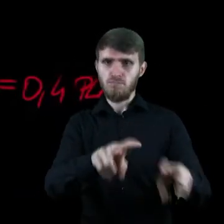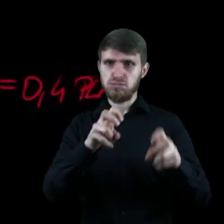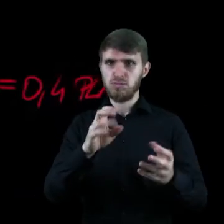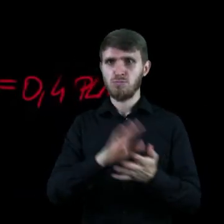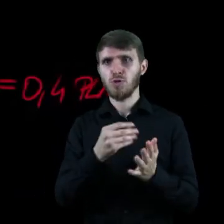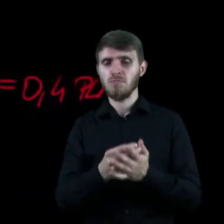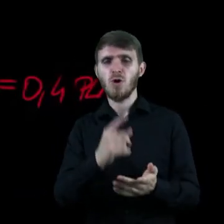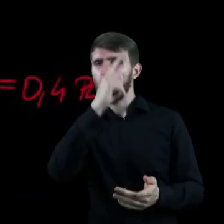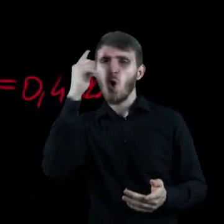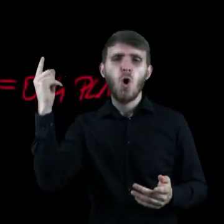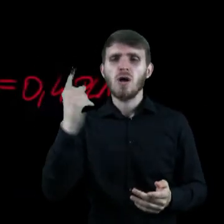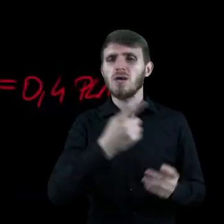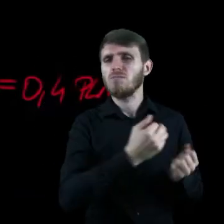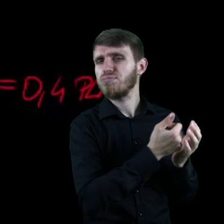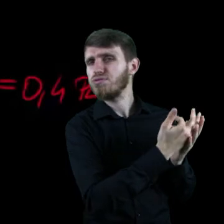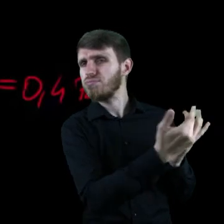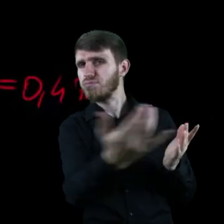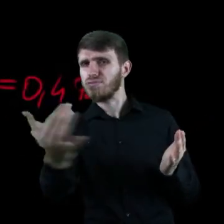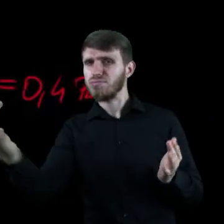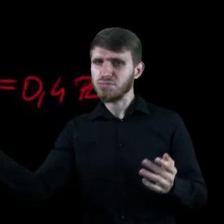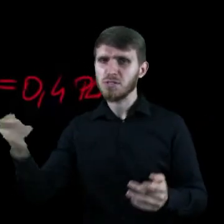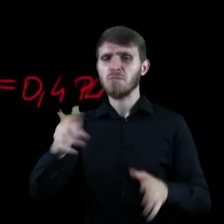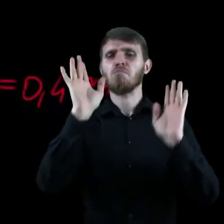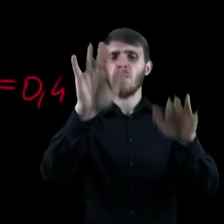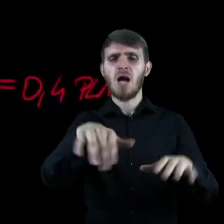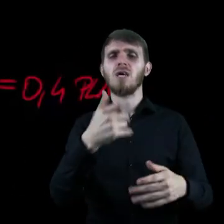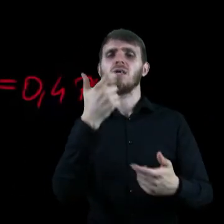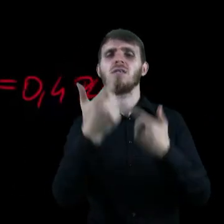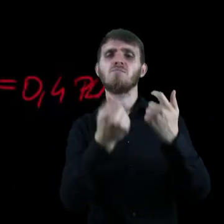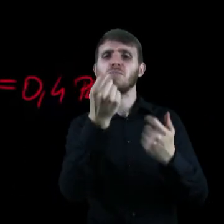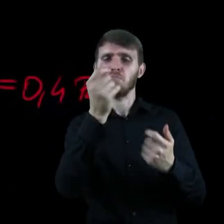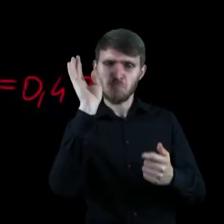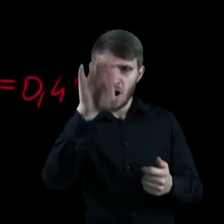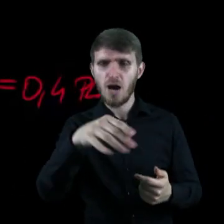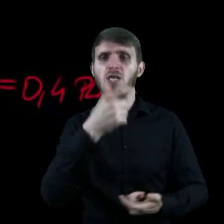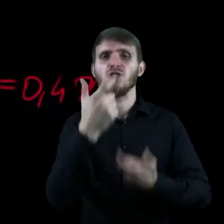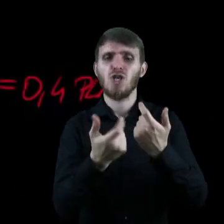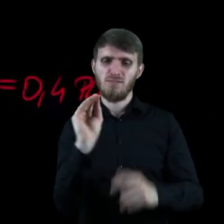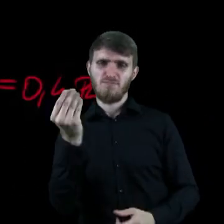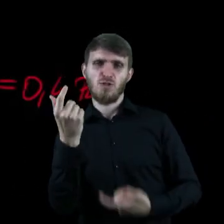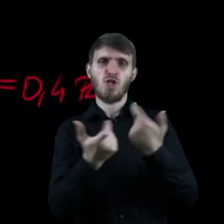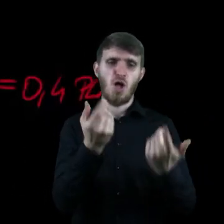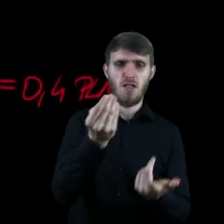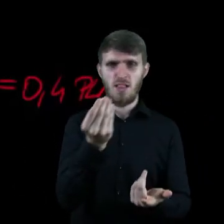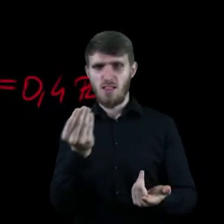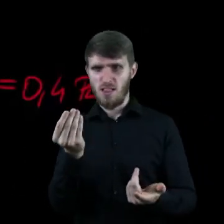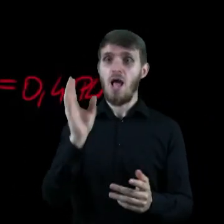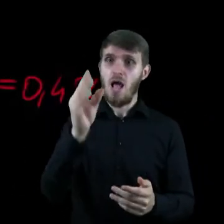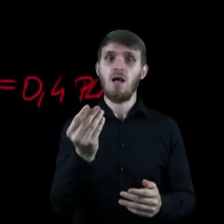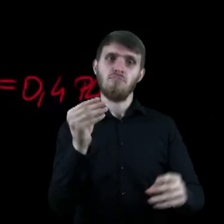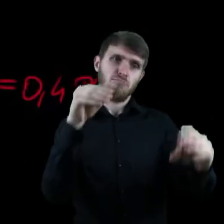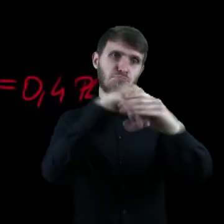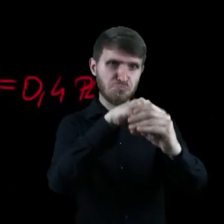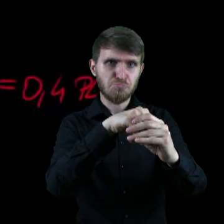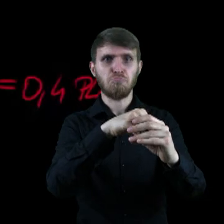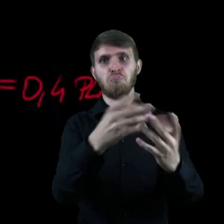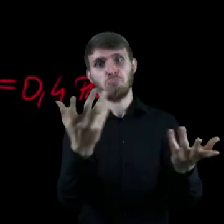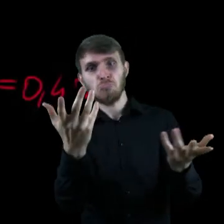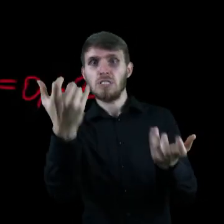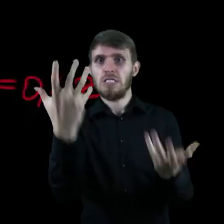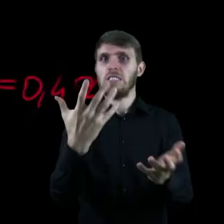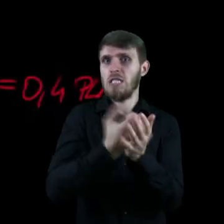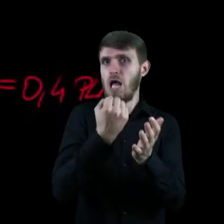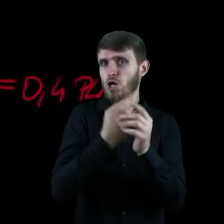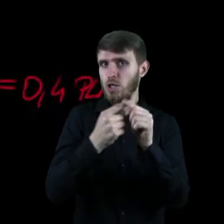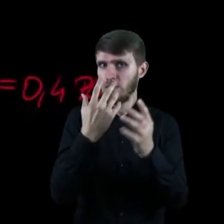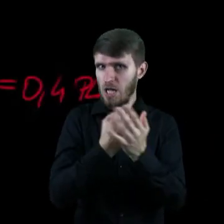pożyczamy pieniądze od dużej ilości różnych ludzi, od tych wszystkich, którzy mają nadmiar gotówki, a chcą ją gdzieś ulokować, tak żeby